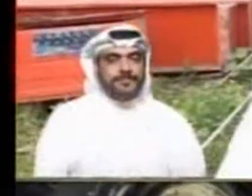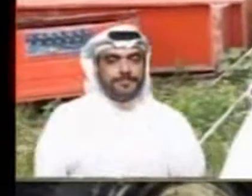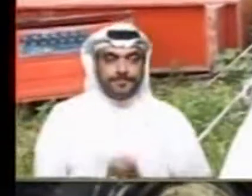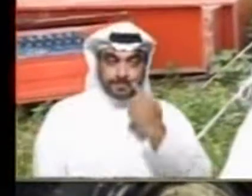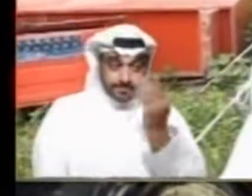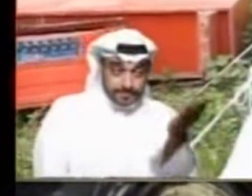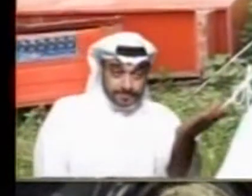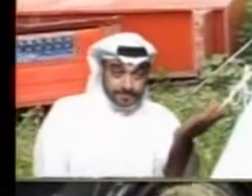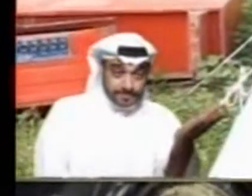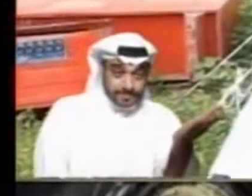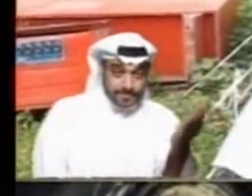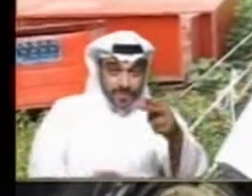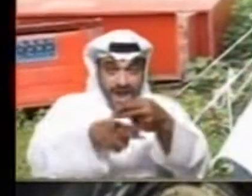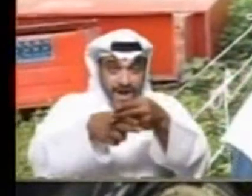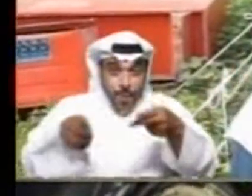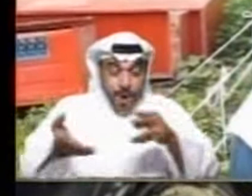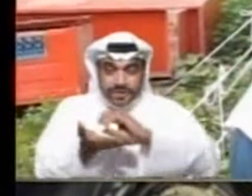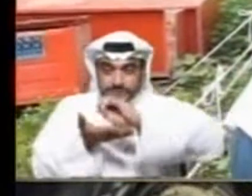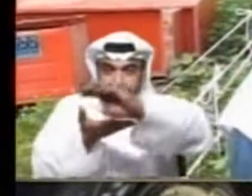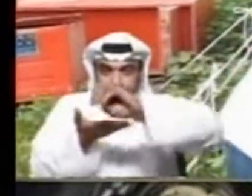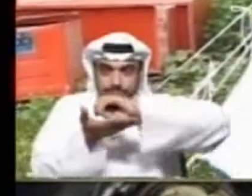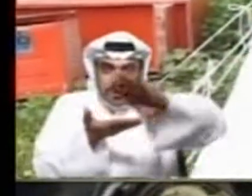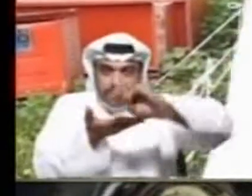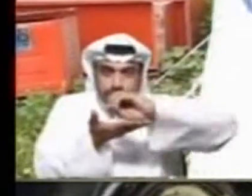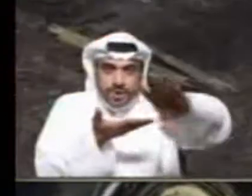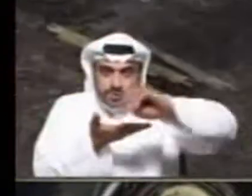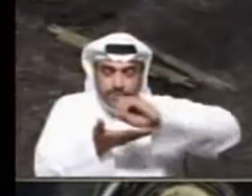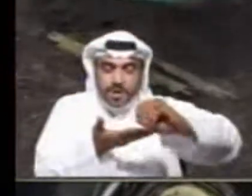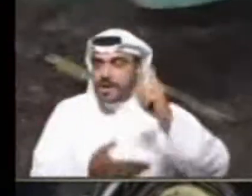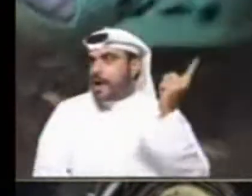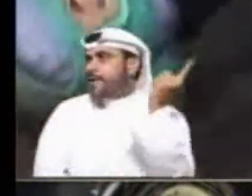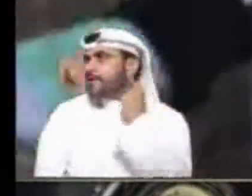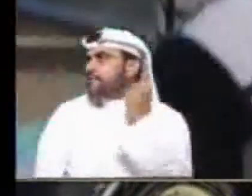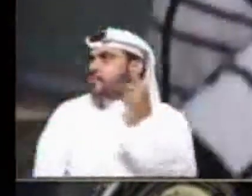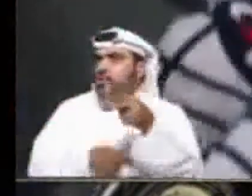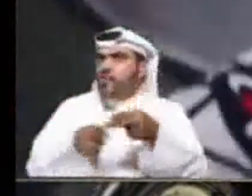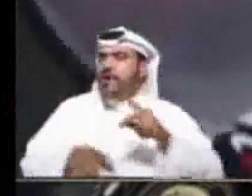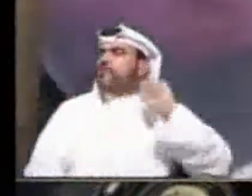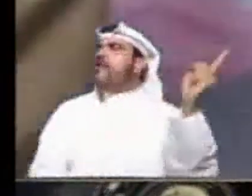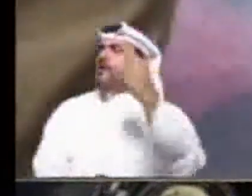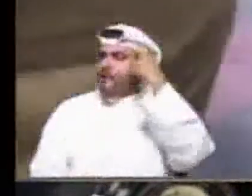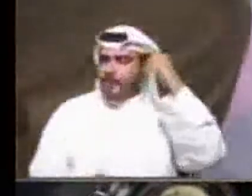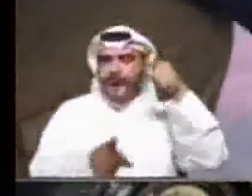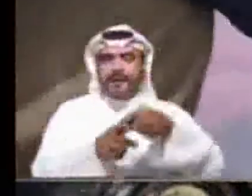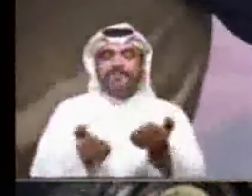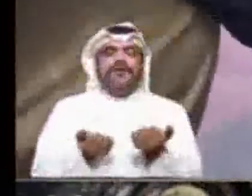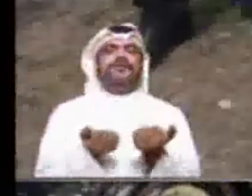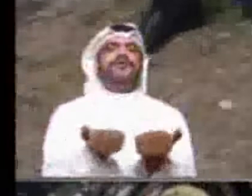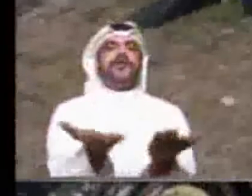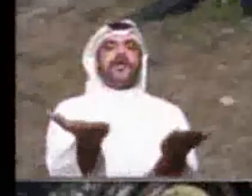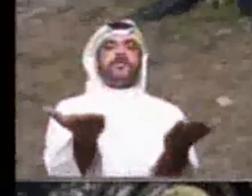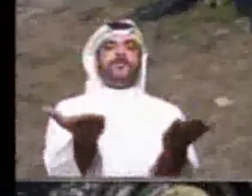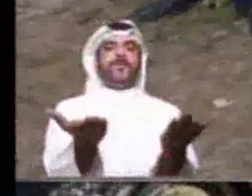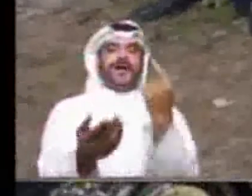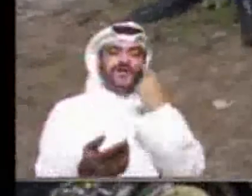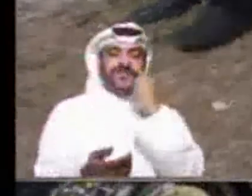حيثما حلت كان صيتها صنوا لاسمها، فما أن يسمع اسم الكويت يحضر كرمها، وهذا ما تقرأه